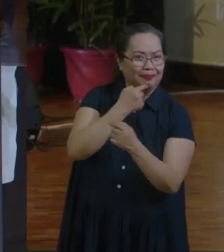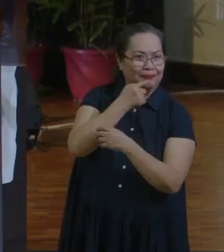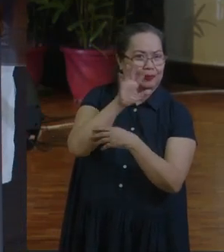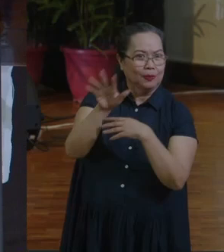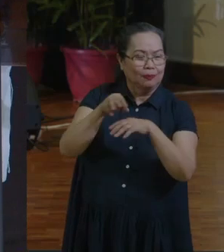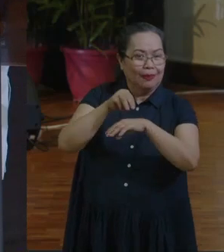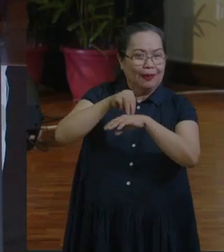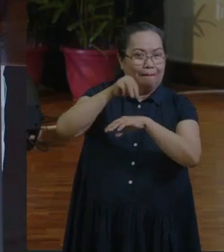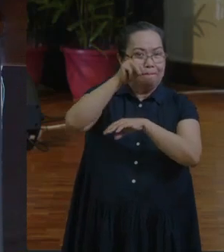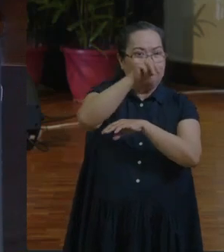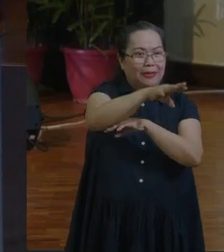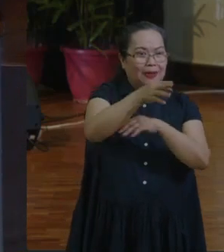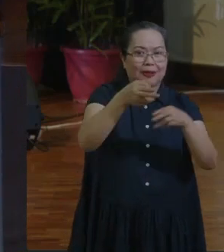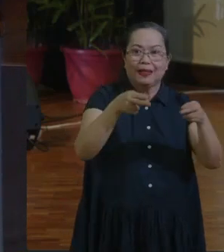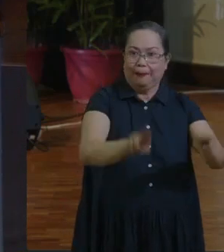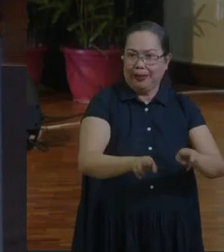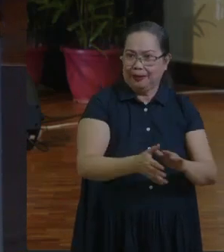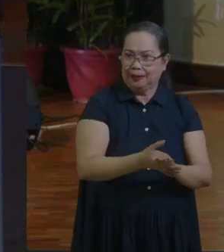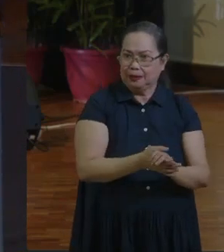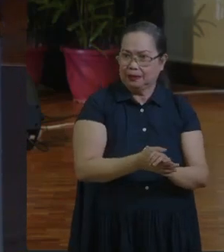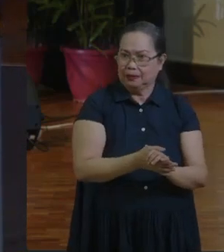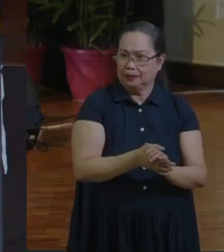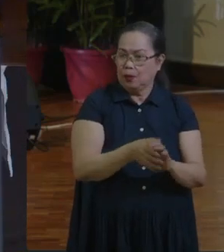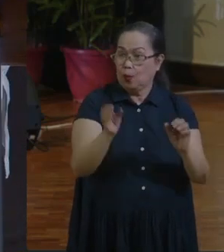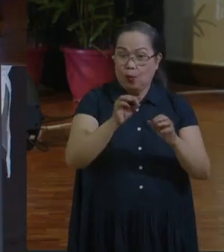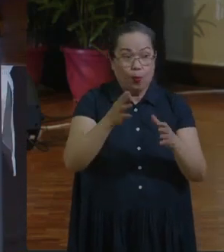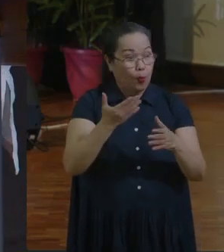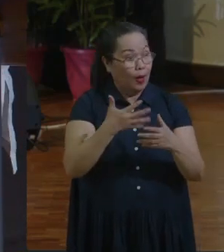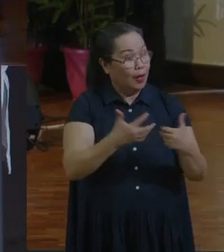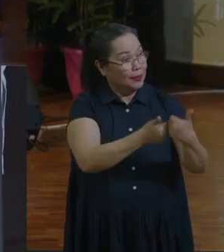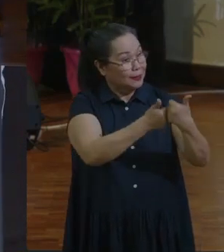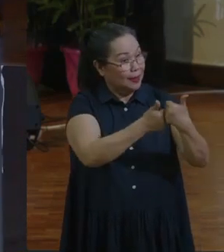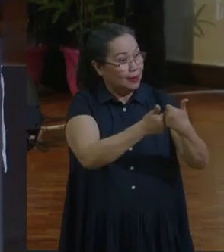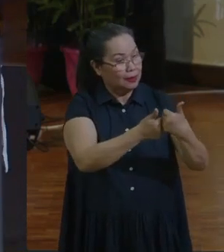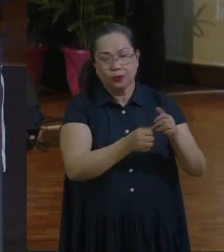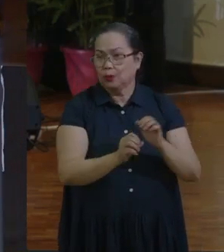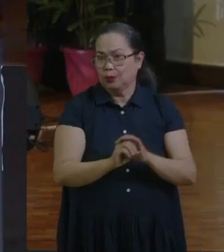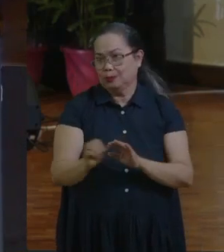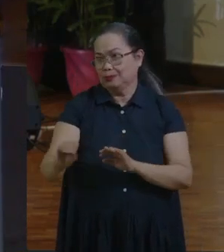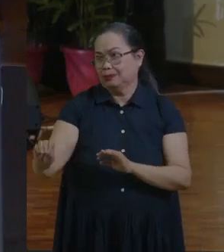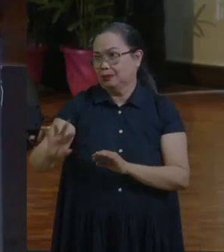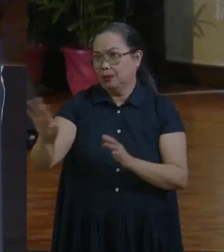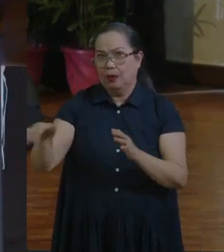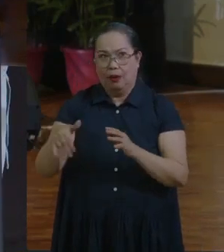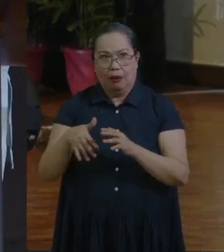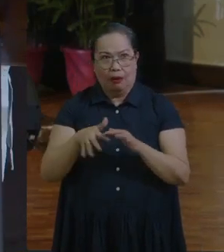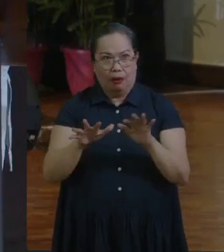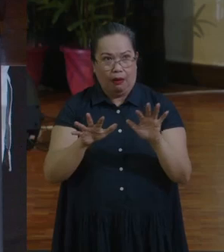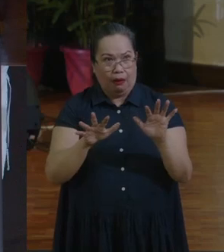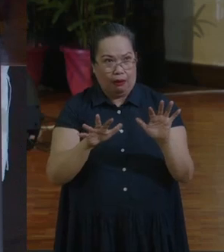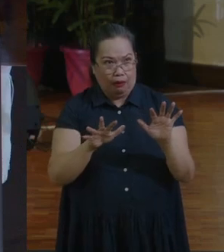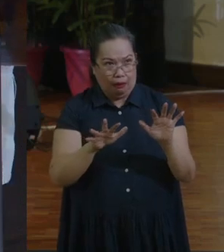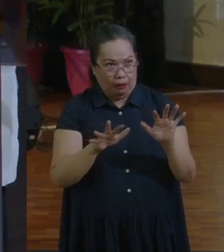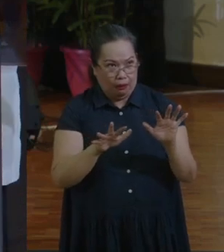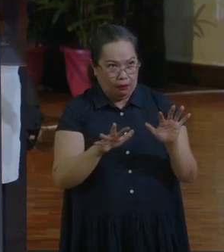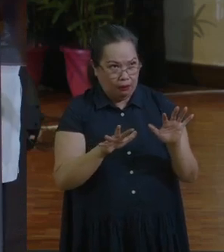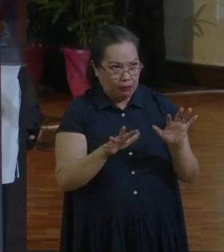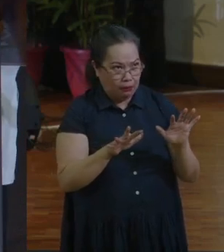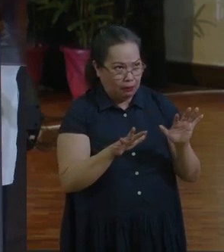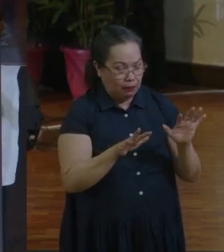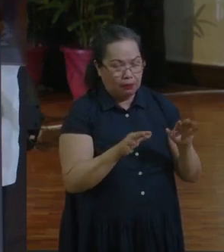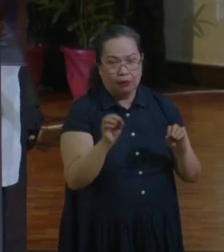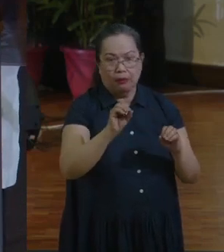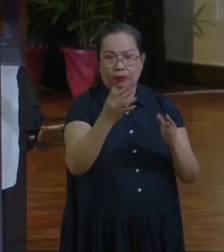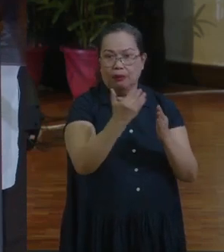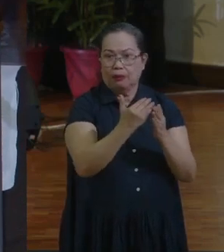mahimalang pangyayari ng mga ito. Wala pong nag-challenge sa katotohanan nito. Wala pong record